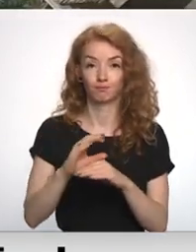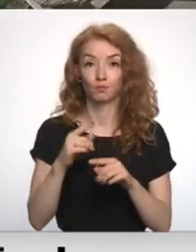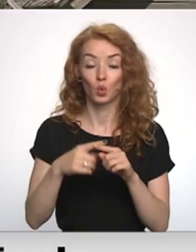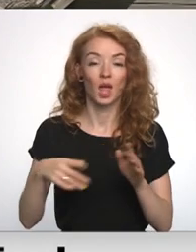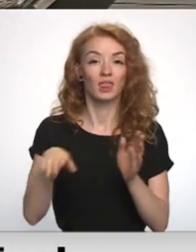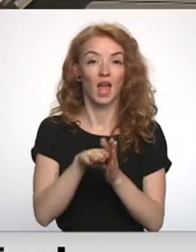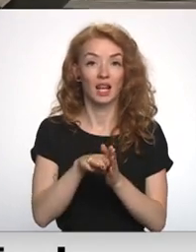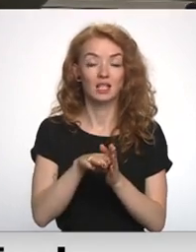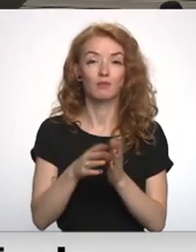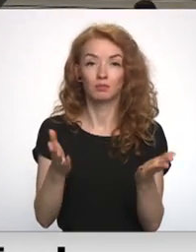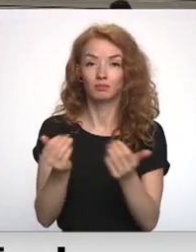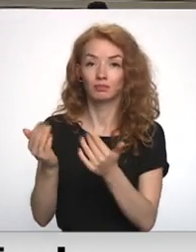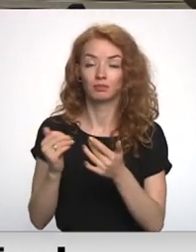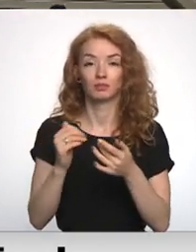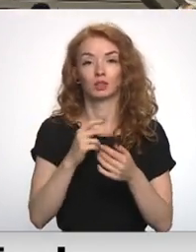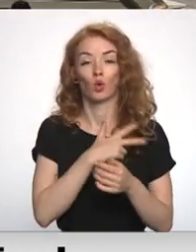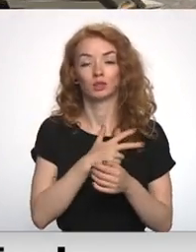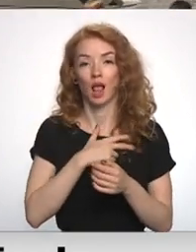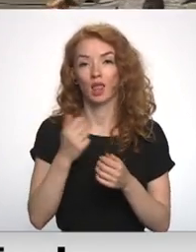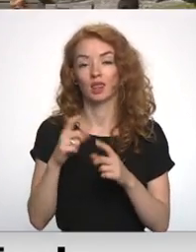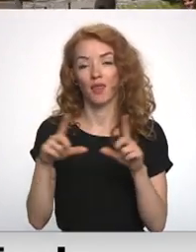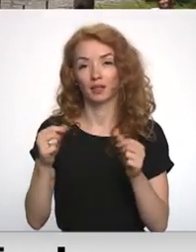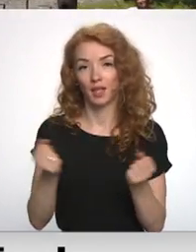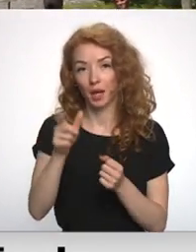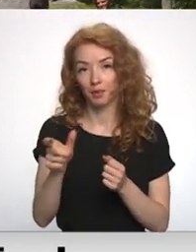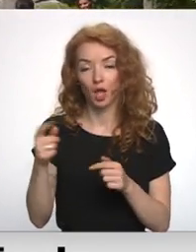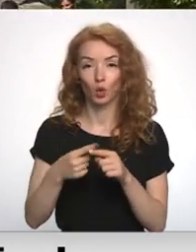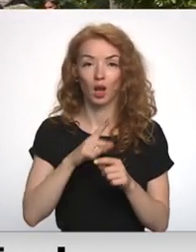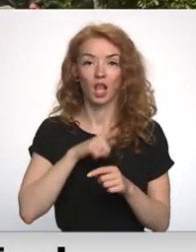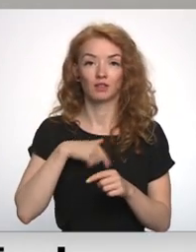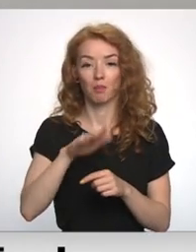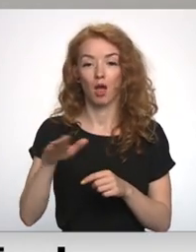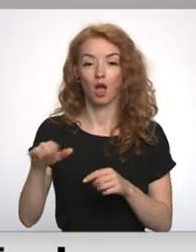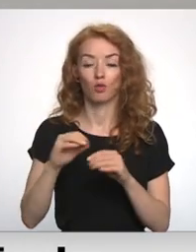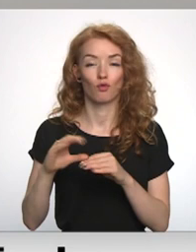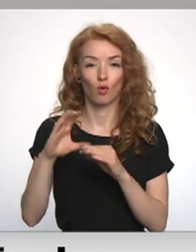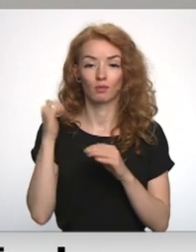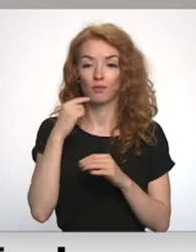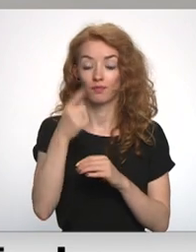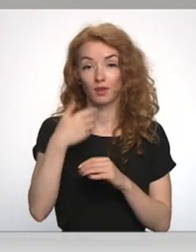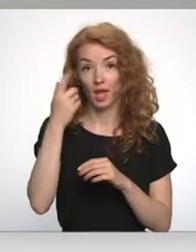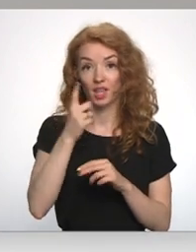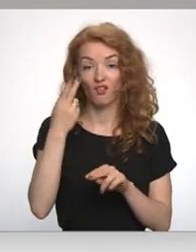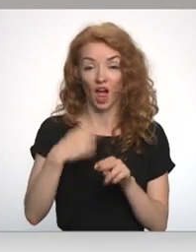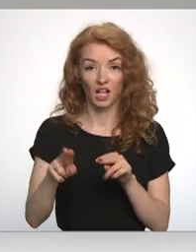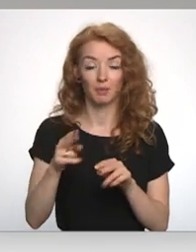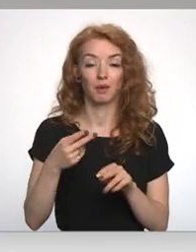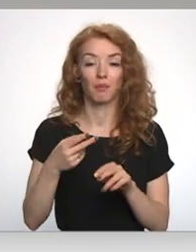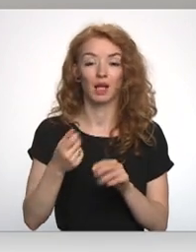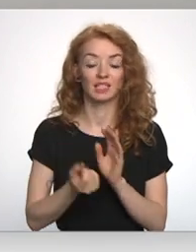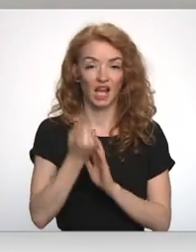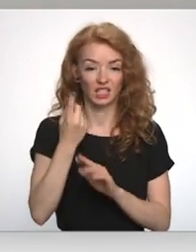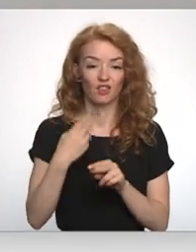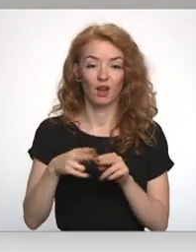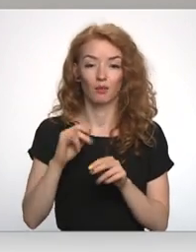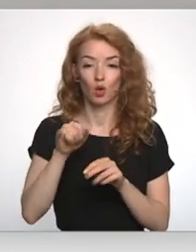tajās vecākus uzrunās sociālā dienesta darbinieki un Latvijas bērnu fonds. Katra vardarbība izdarītā izraisa citu vardarbību,